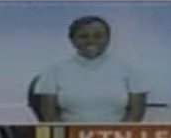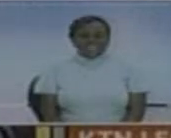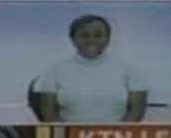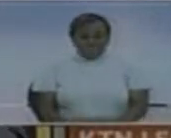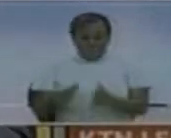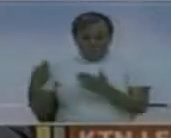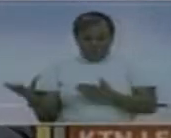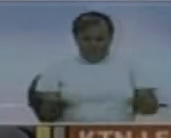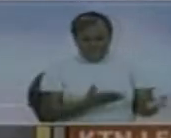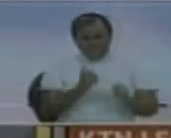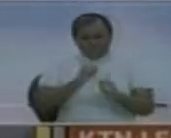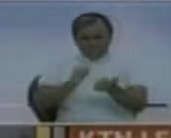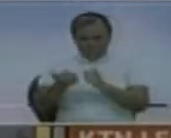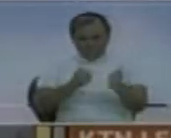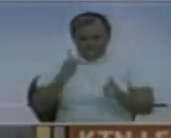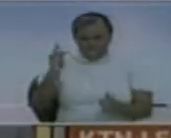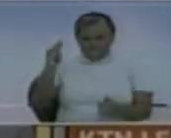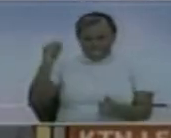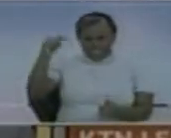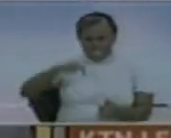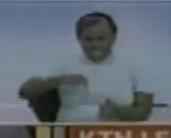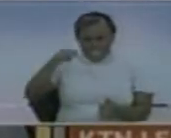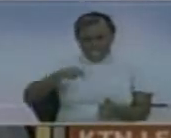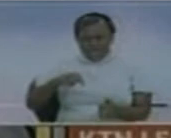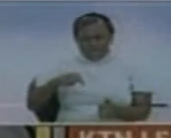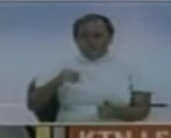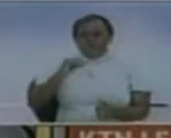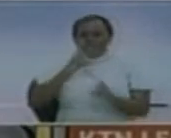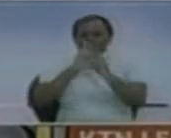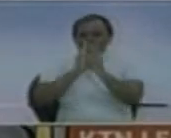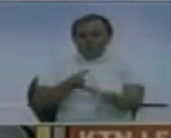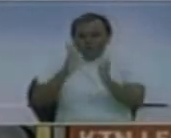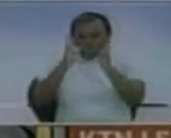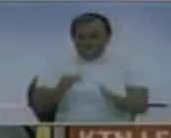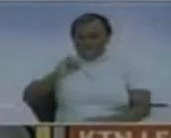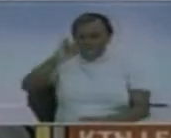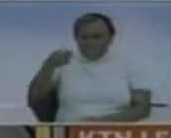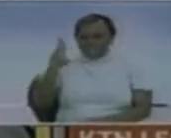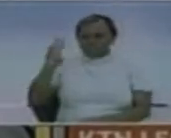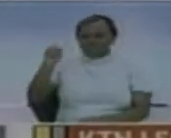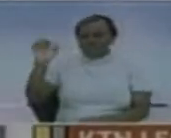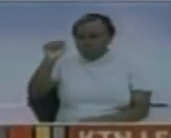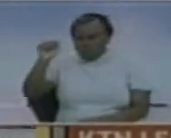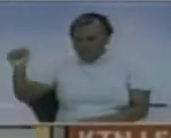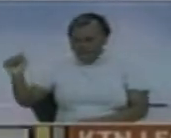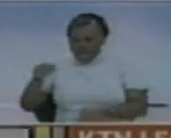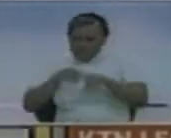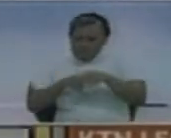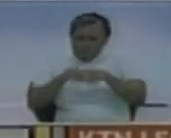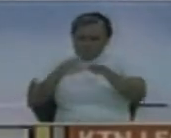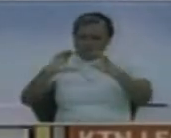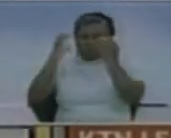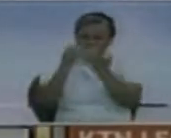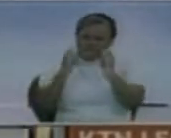Naam, karibu kwenye Safi ya KTN leo michezo, ambapo mwanahabari wetu Hassan Juma amekuwa nchini Brazil akifuatilia michuano ya dimba la dunia